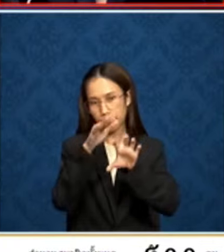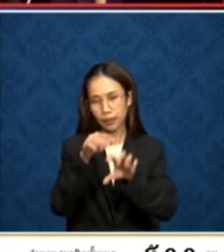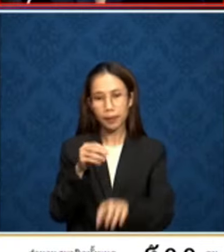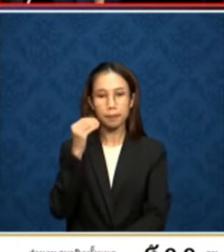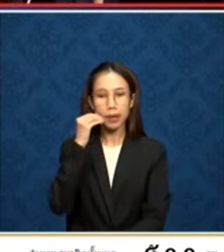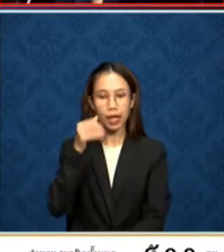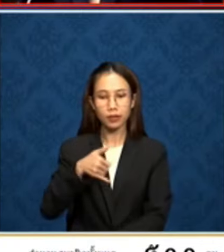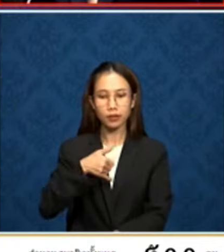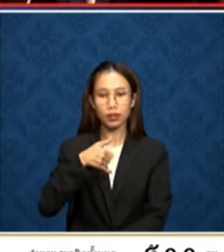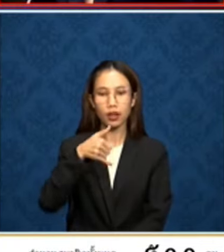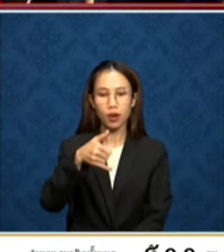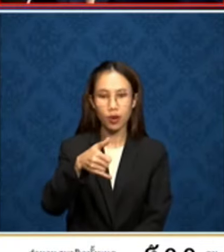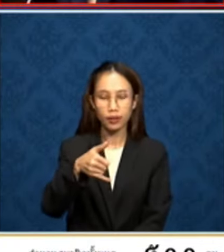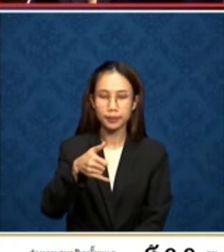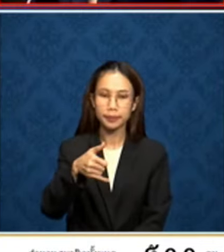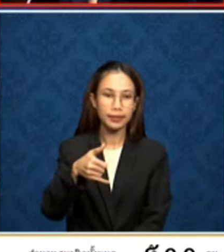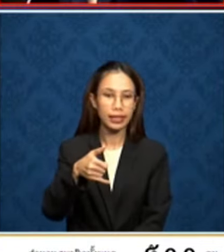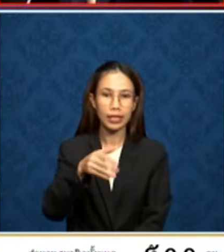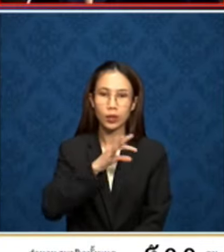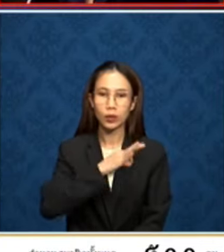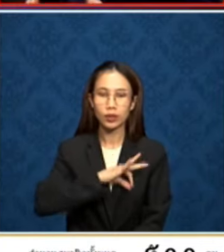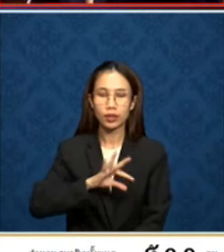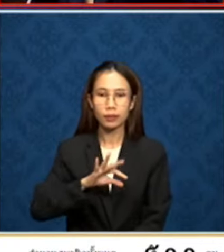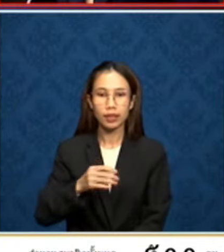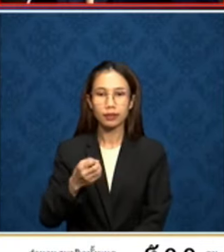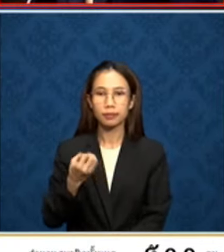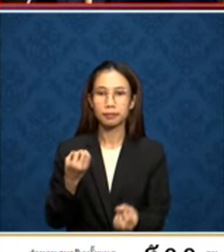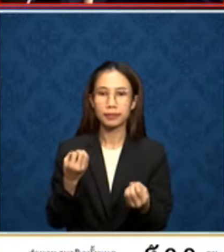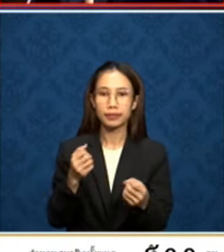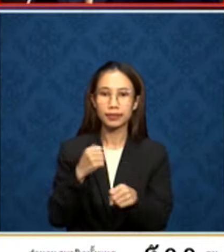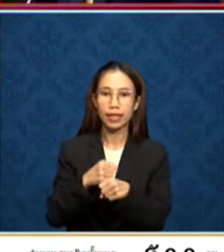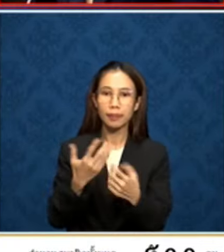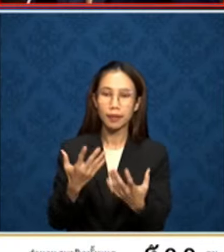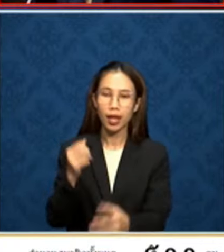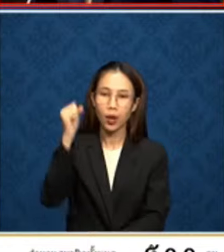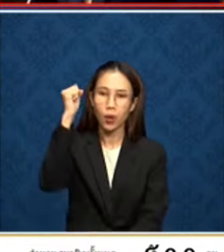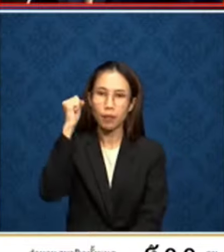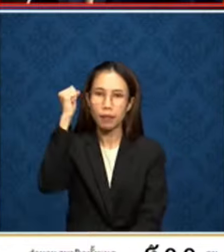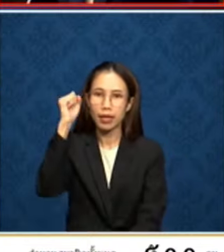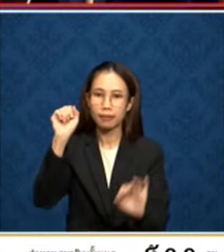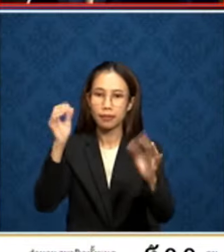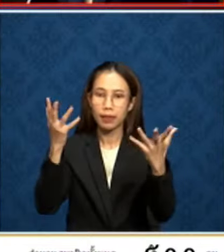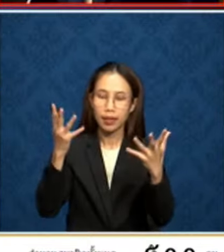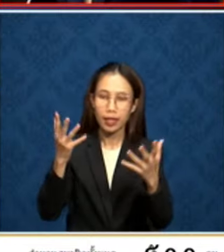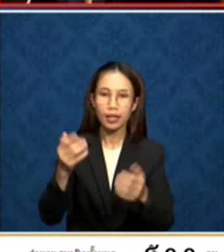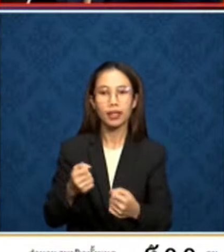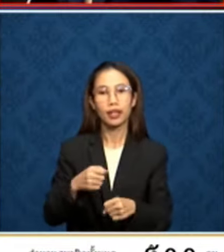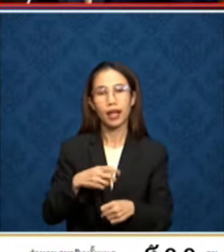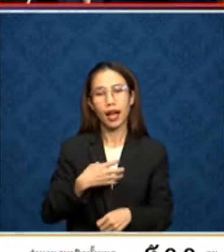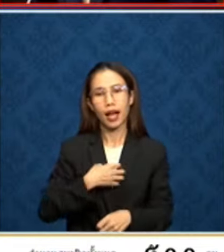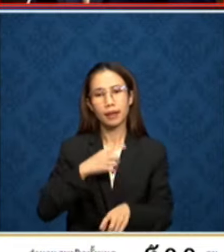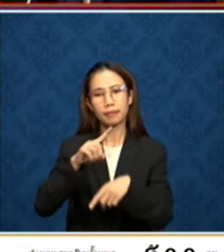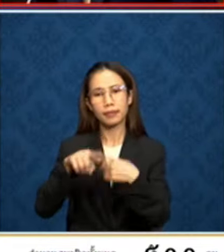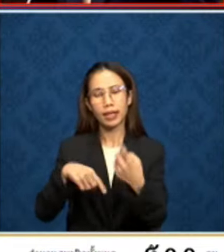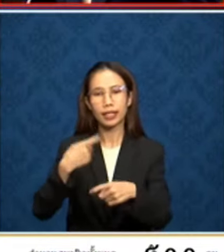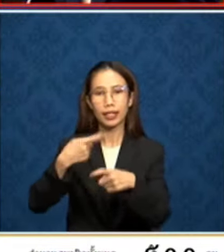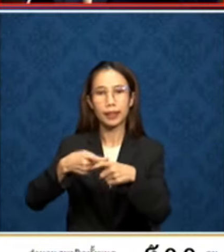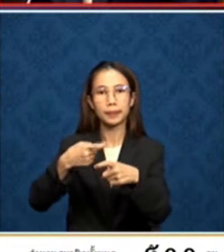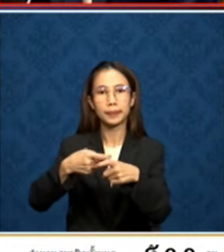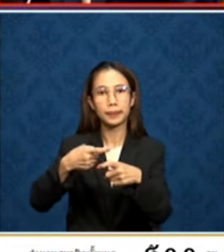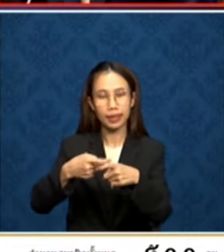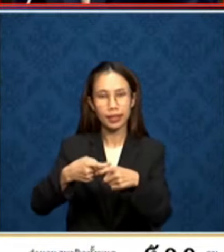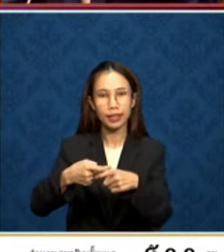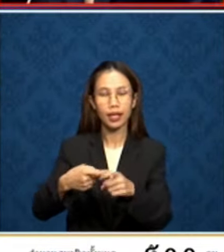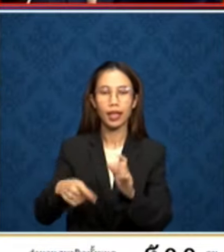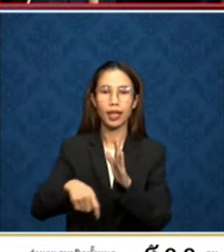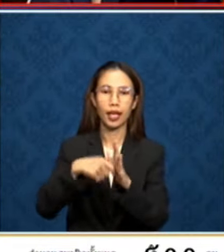ออกจากบ้านก็เคว้งควางแล้วค่ะไม่มีรถยนต์ไม่มีรถสาธารณะวิ่งผ่านถ้าหากว่าจะเดินทางไปไหนก็ด้วยความลำบากนั่นจึงเป็นเหตุ